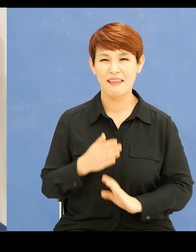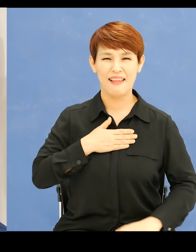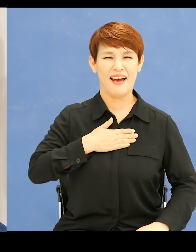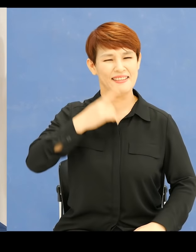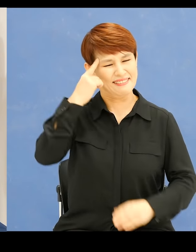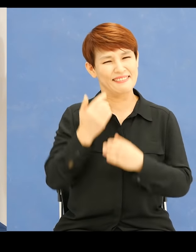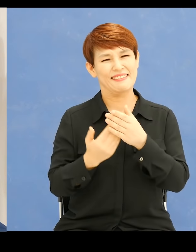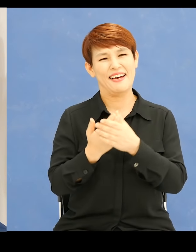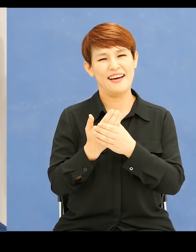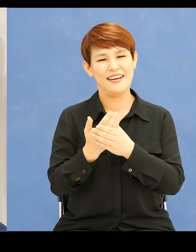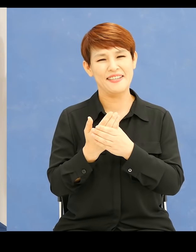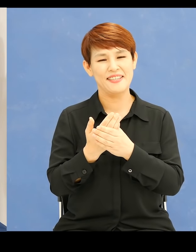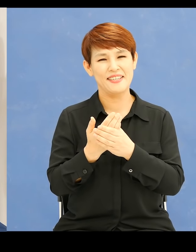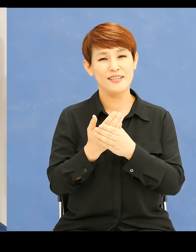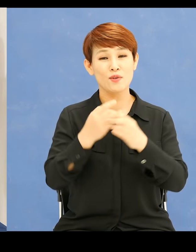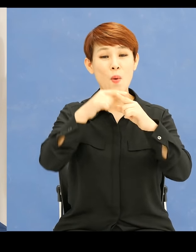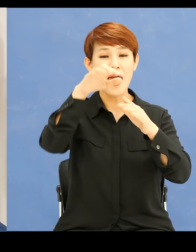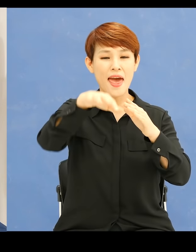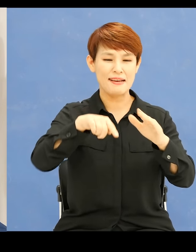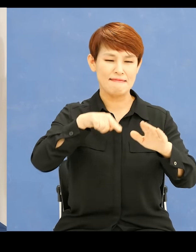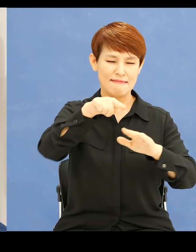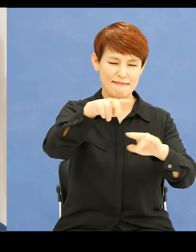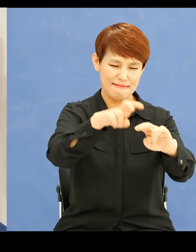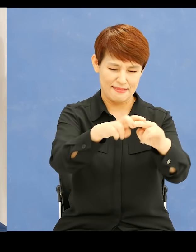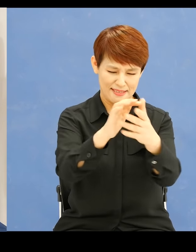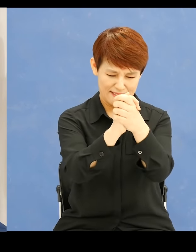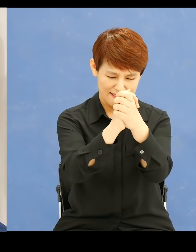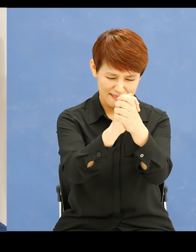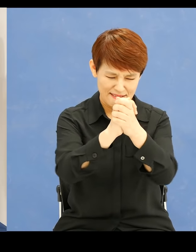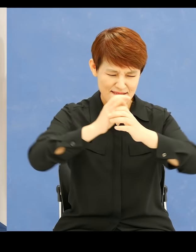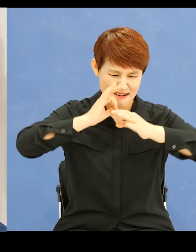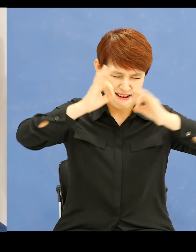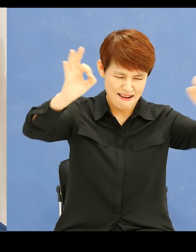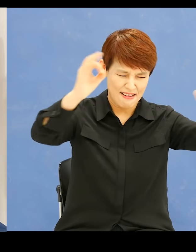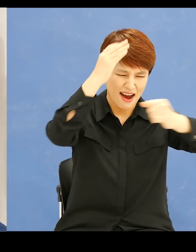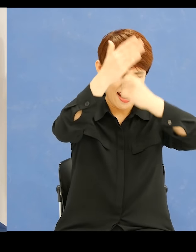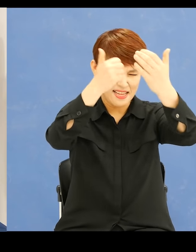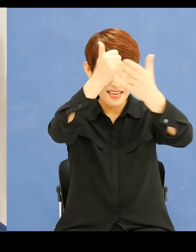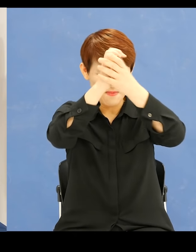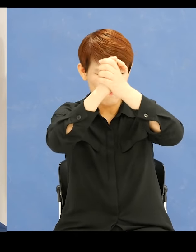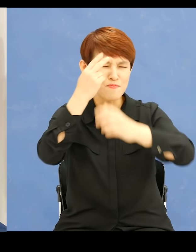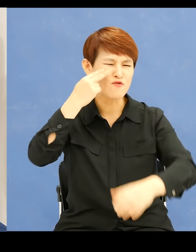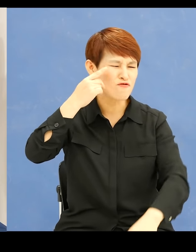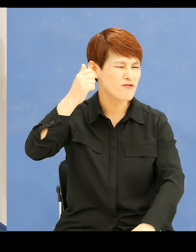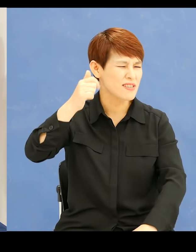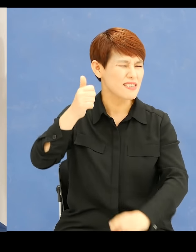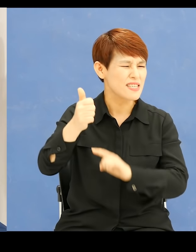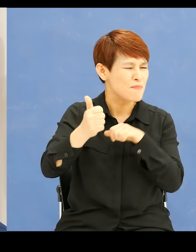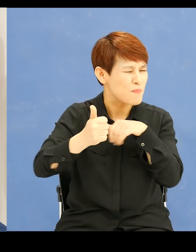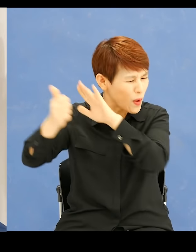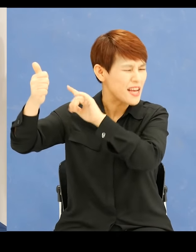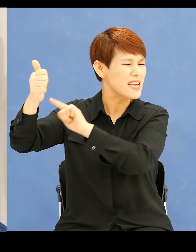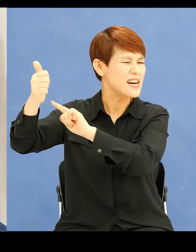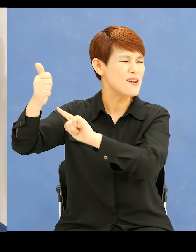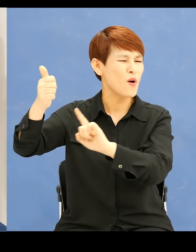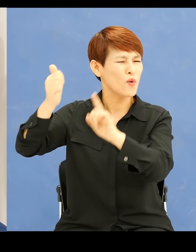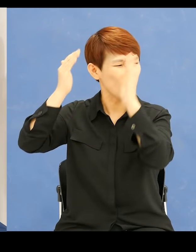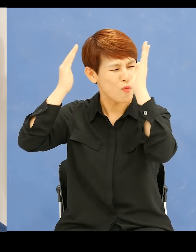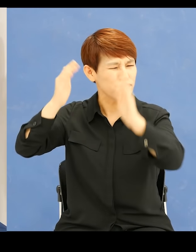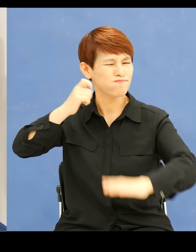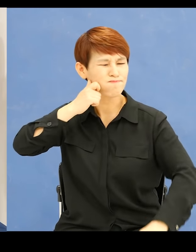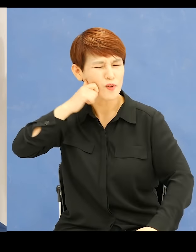친구 생각이 나니까 그 예배당 맨 앞에서 소리를 치면서 이제 기도를 한 거예요. 하나님, 미국까지 보내놓고 병락이